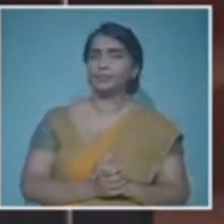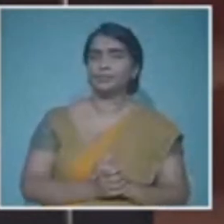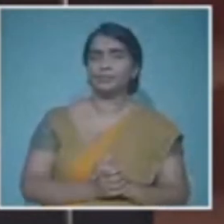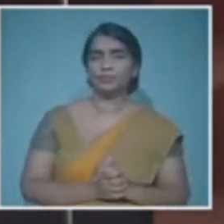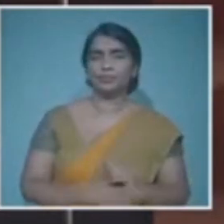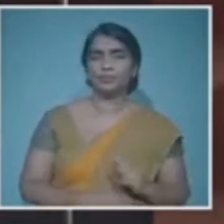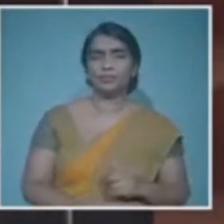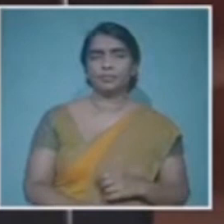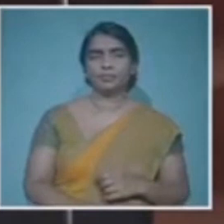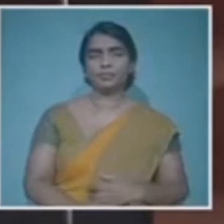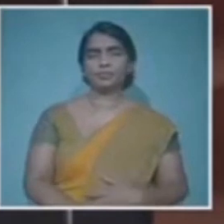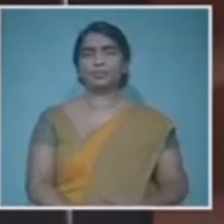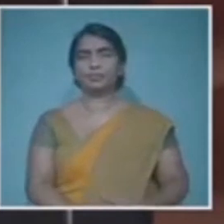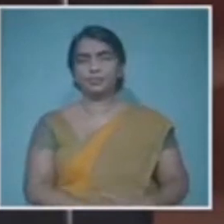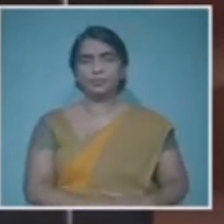ඔව්